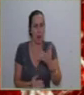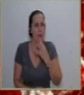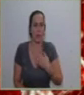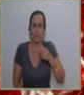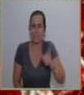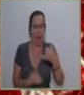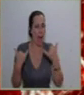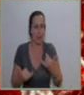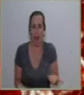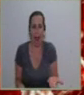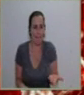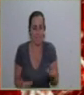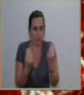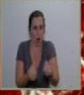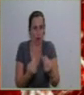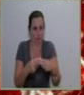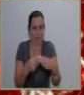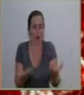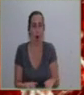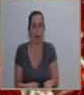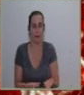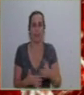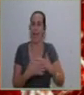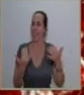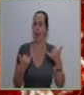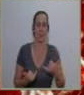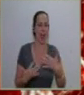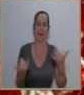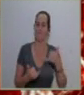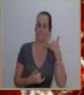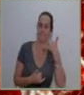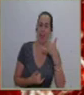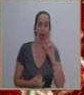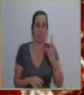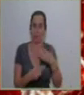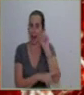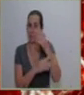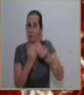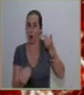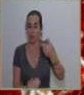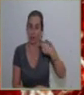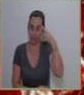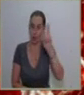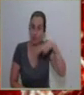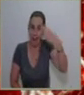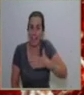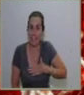אני צריך עכשיו, זה אוטוטו קורה. אין עכשיו, אין עכשיו. אבל אי אפשר להזמין מראש, אני יודע שיהיה